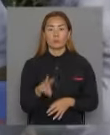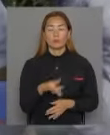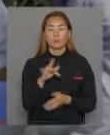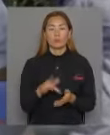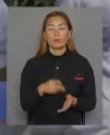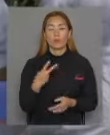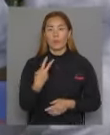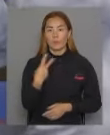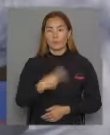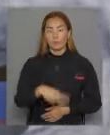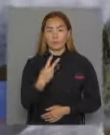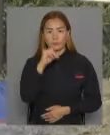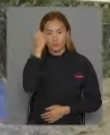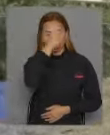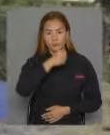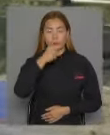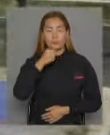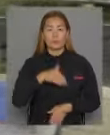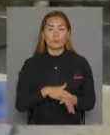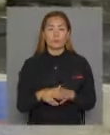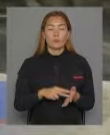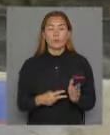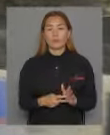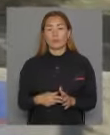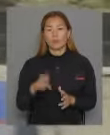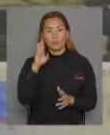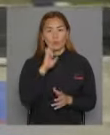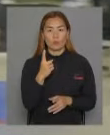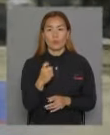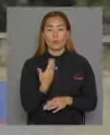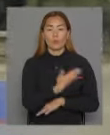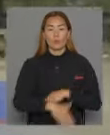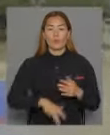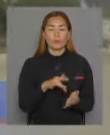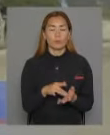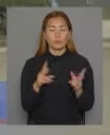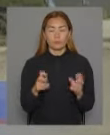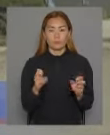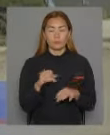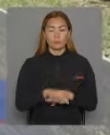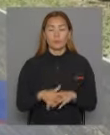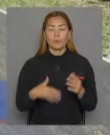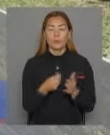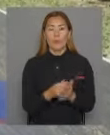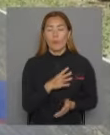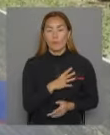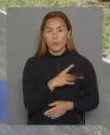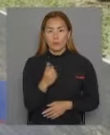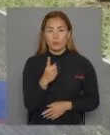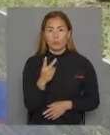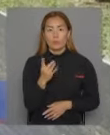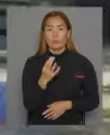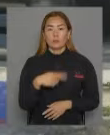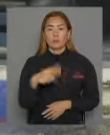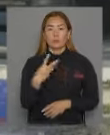Атрау, в 2022 году на реализацию проекта благоустройства 100 дворов в городе Атрау из местного бюджета было выделено